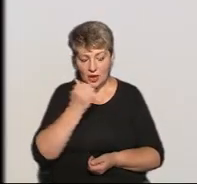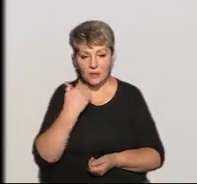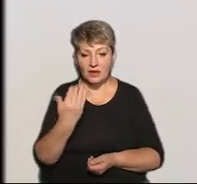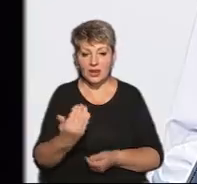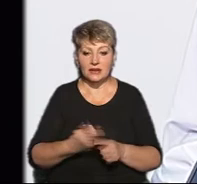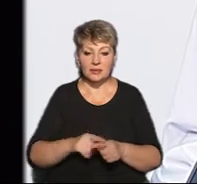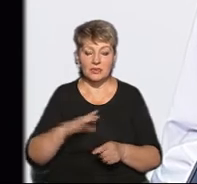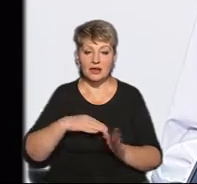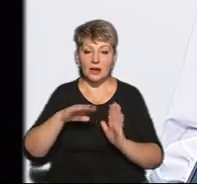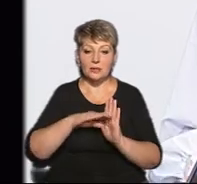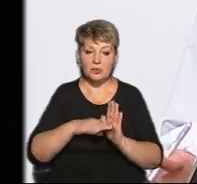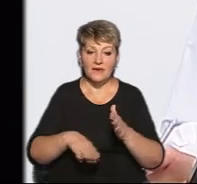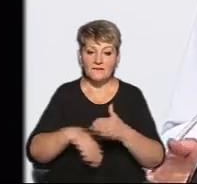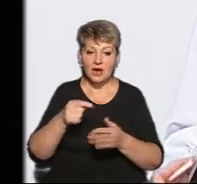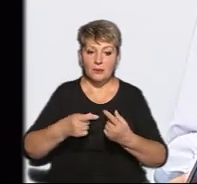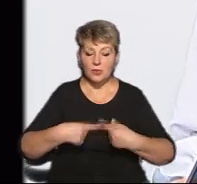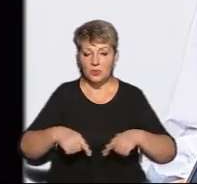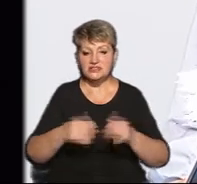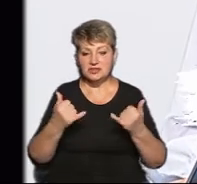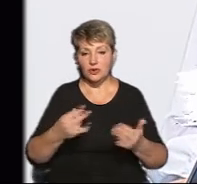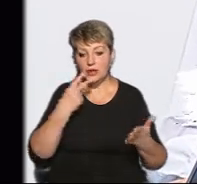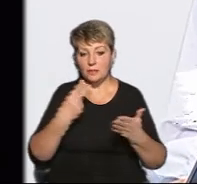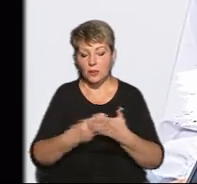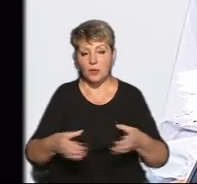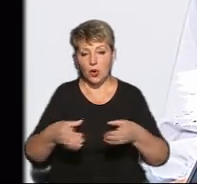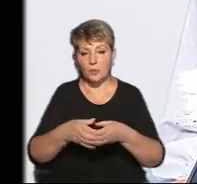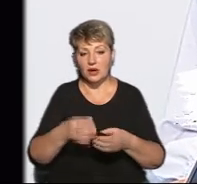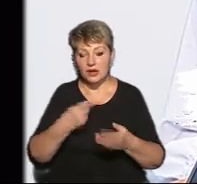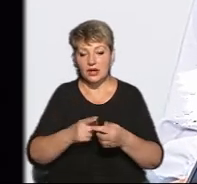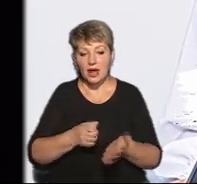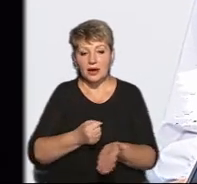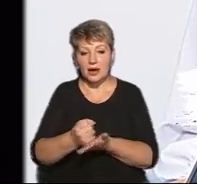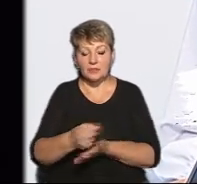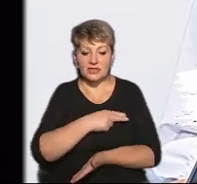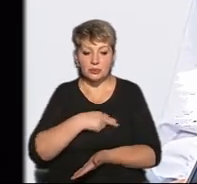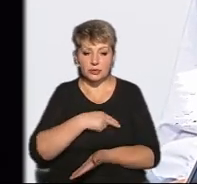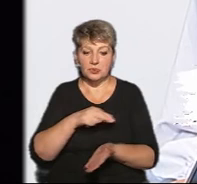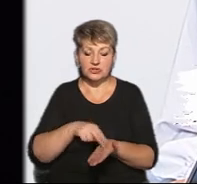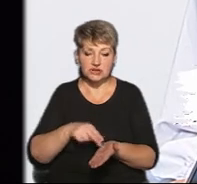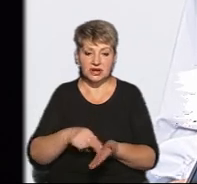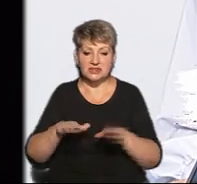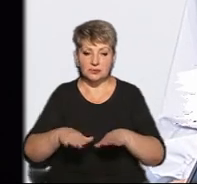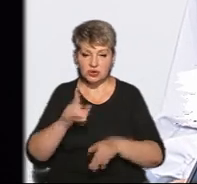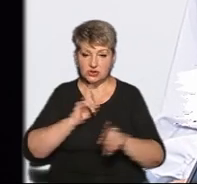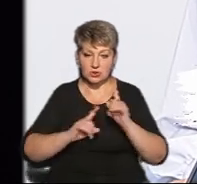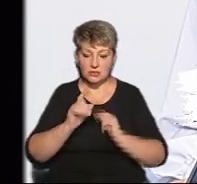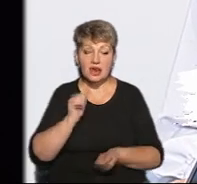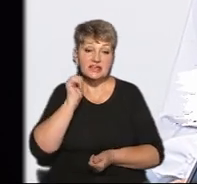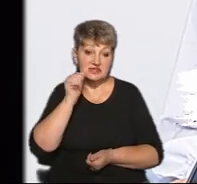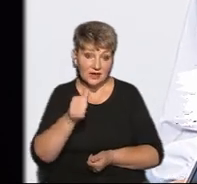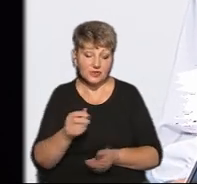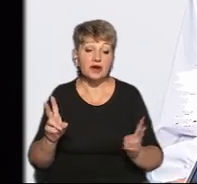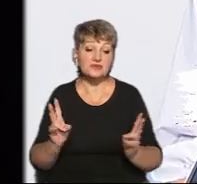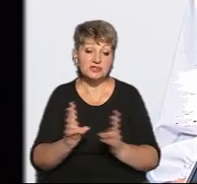програма «Виборчий округ місцеві». Сьогодні свою партію та команду презентували кандидати у депутати Черкаської міської ради. Завтра у цій